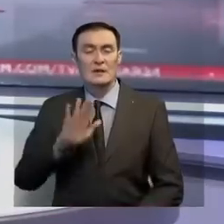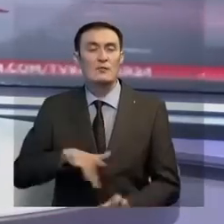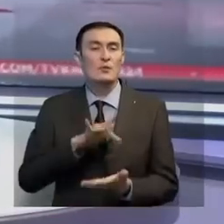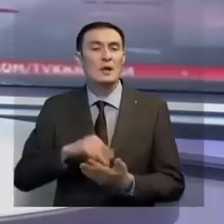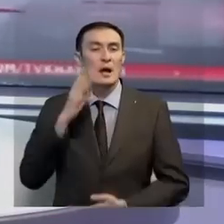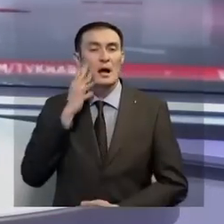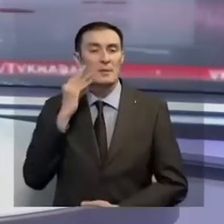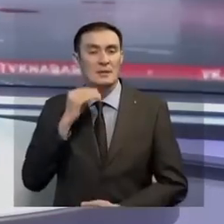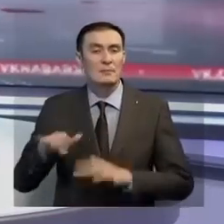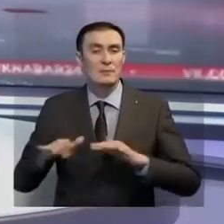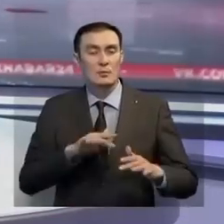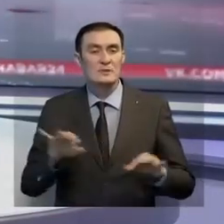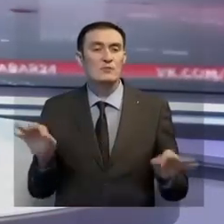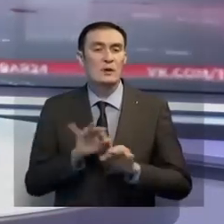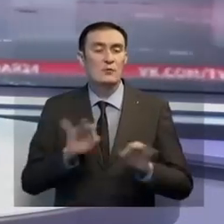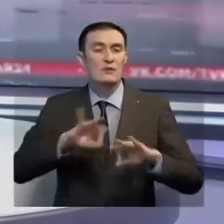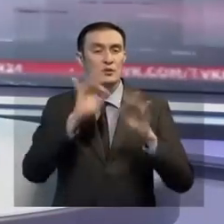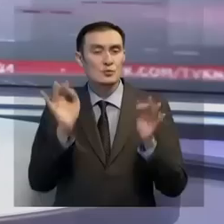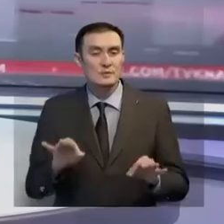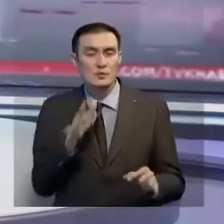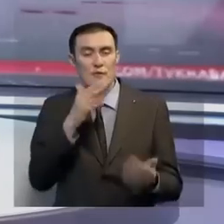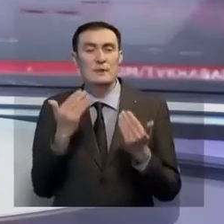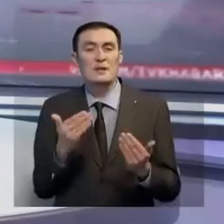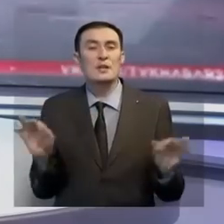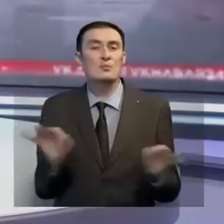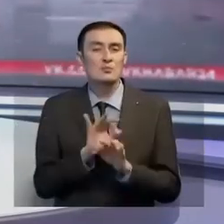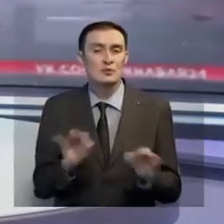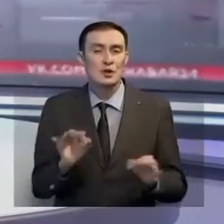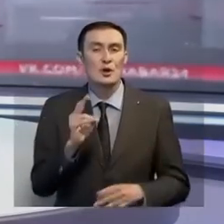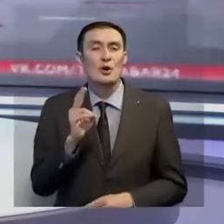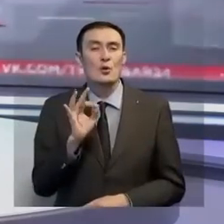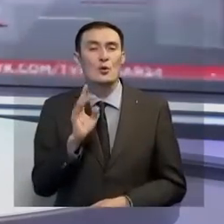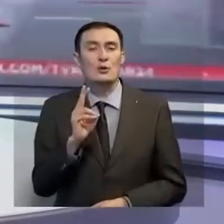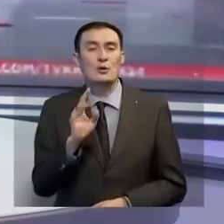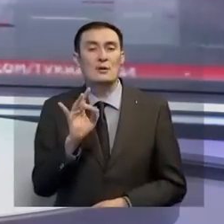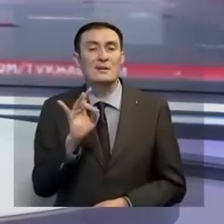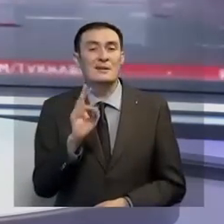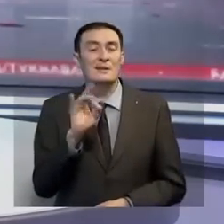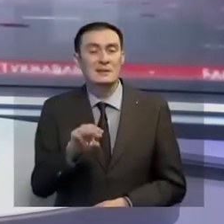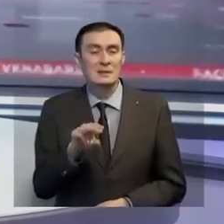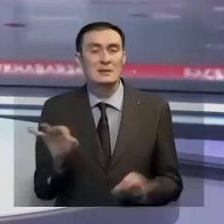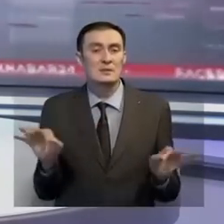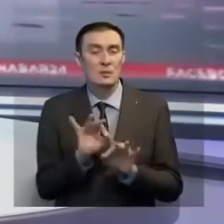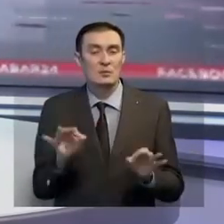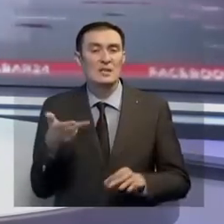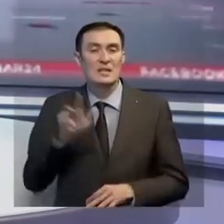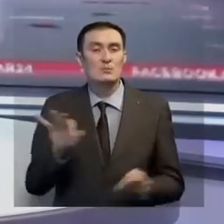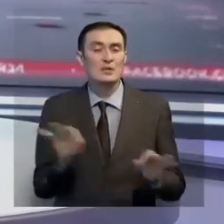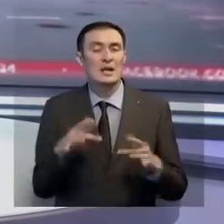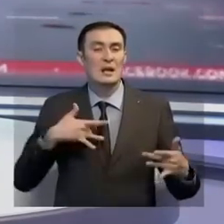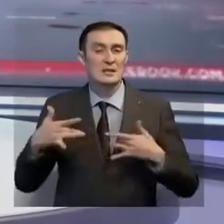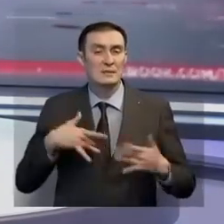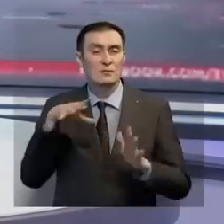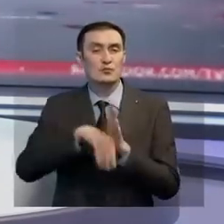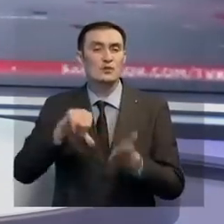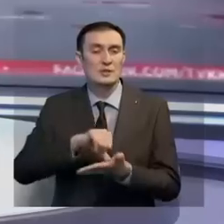А в Алматы проходит биеннале звукового искусства и современной музыки «Коркут Саунд». В его программу вошли 3 музыкальных концерта. В